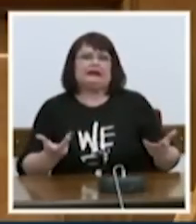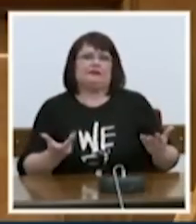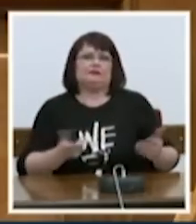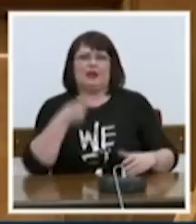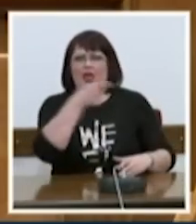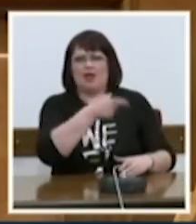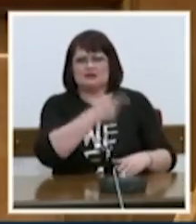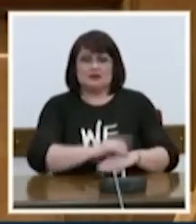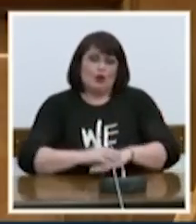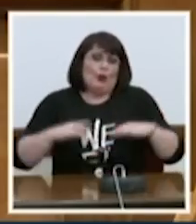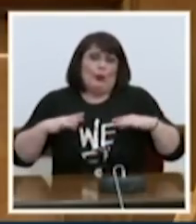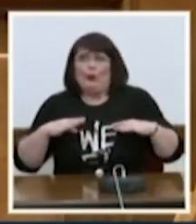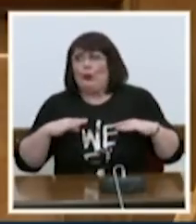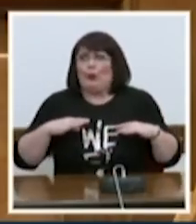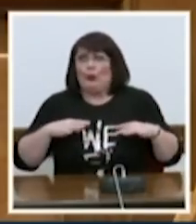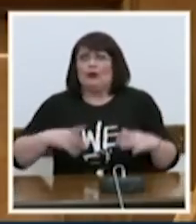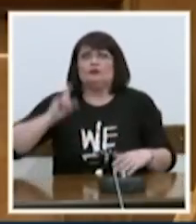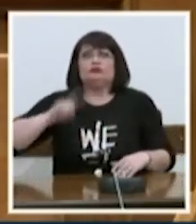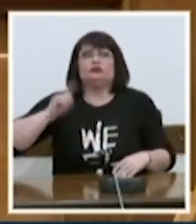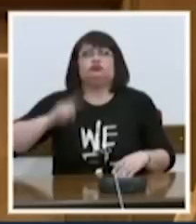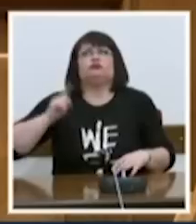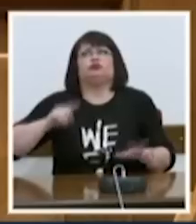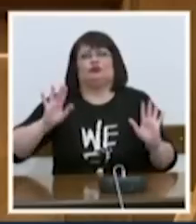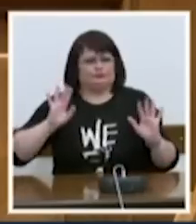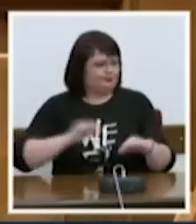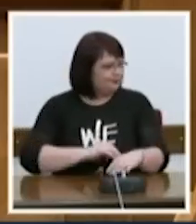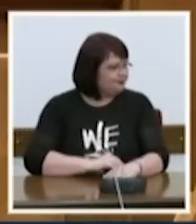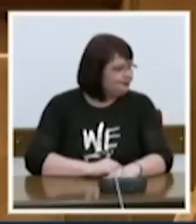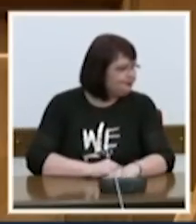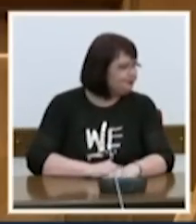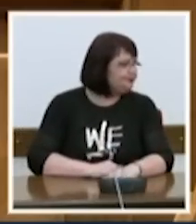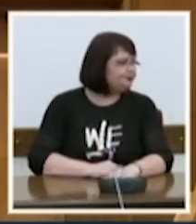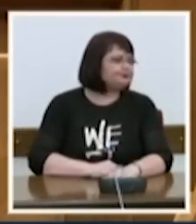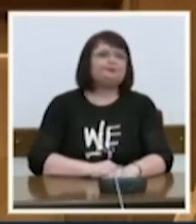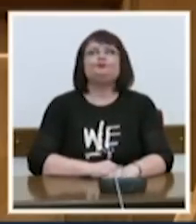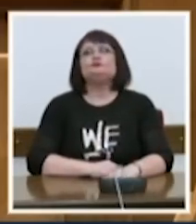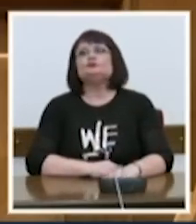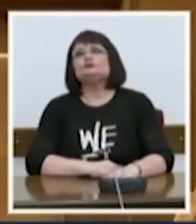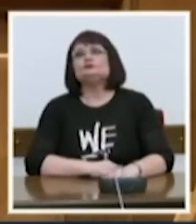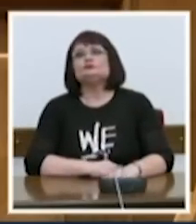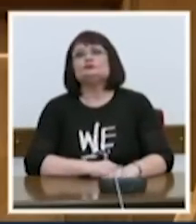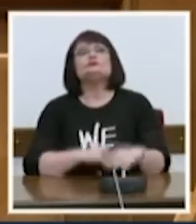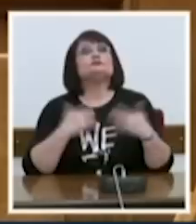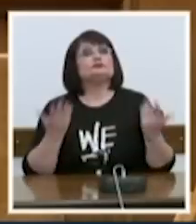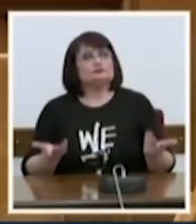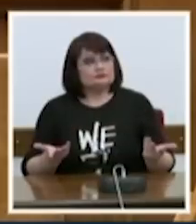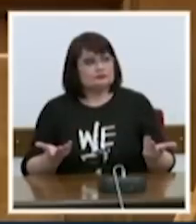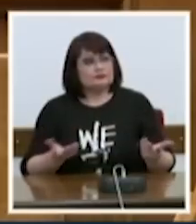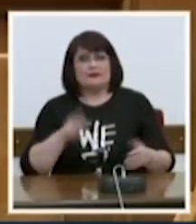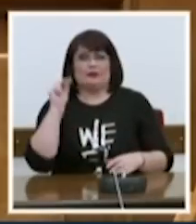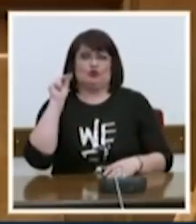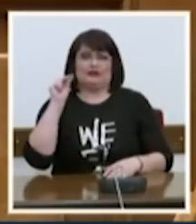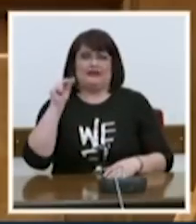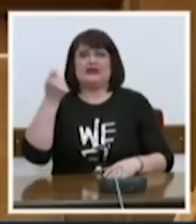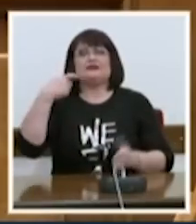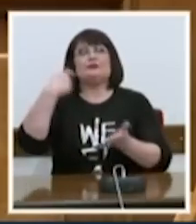αδιάφορα. Αντίστοιχα ψέματα λέτε για τους μισθούς. Οι υποσχέσεις σας για δήθεν καλύτερους μισθούς έχουν πάντα